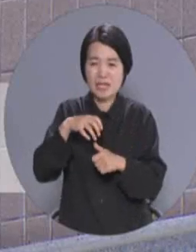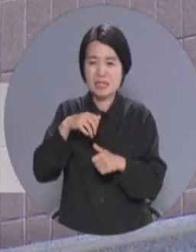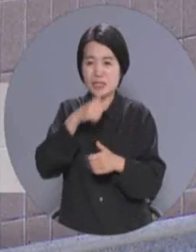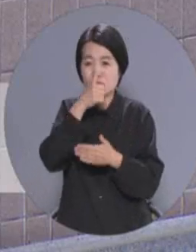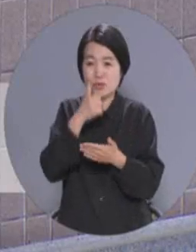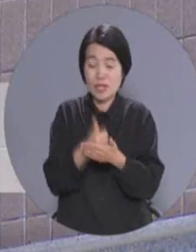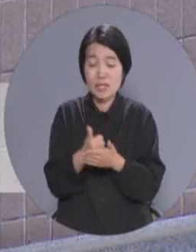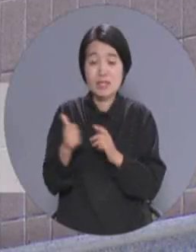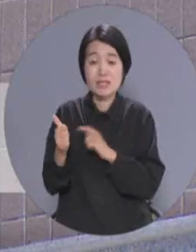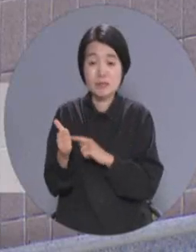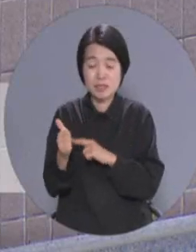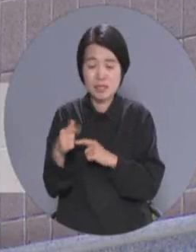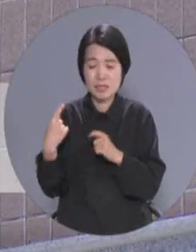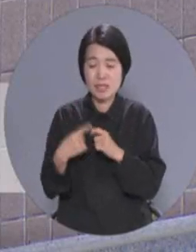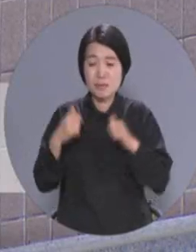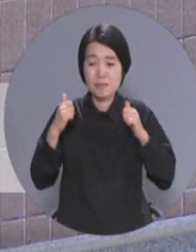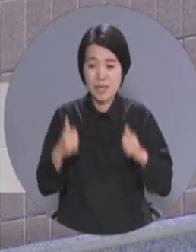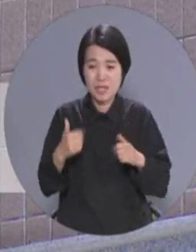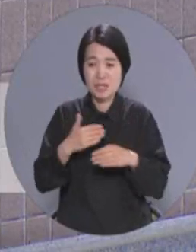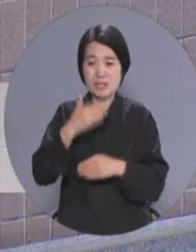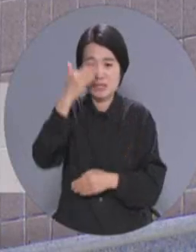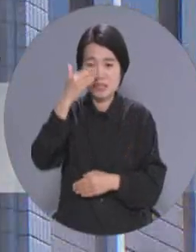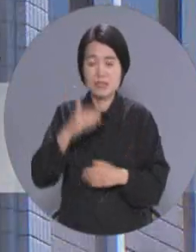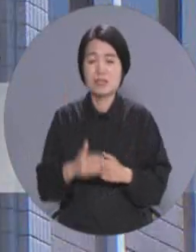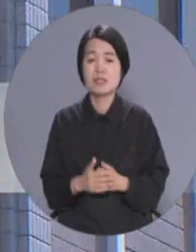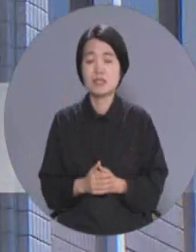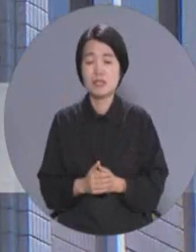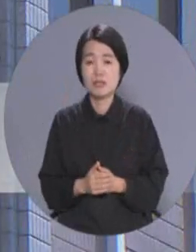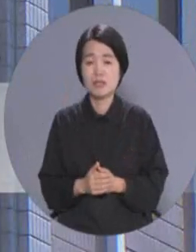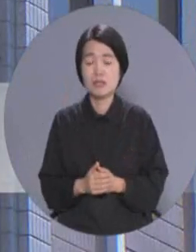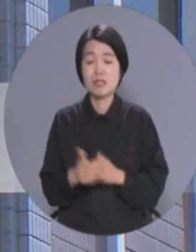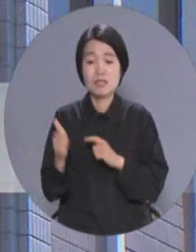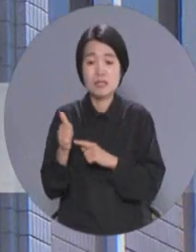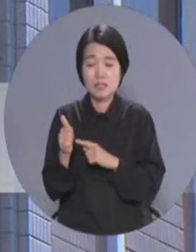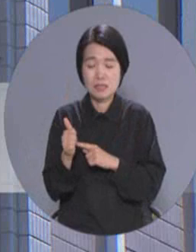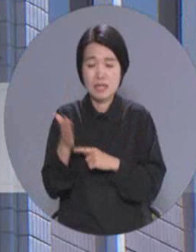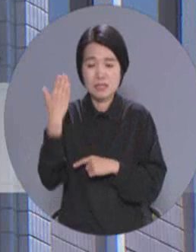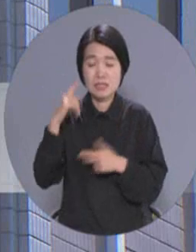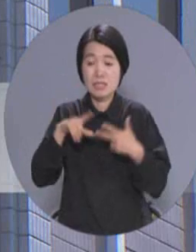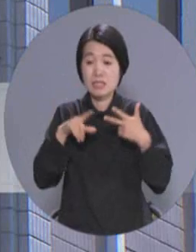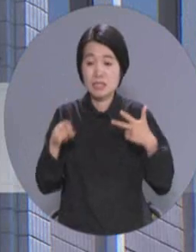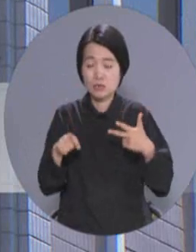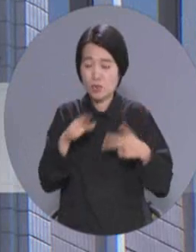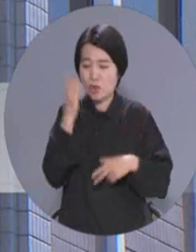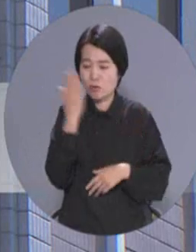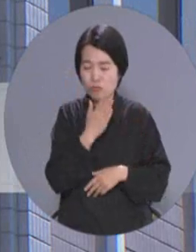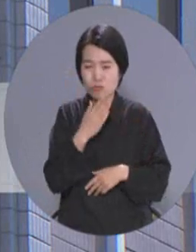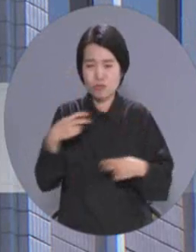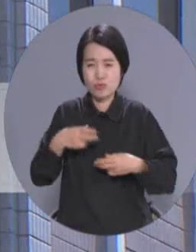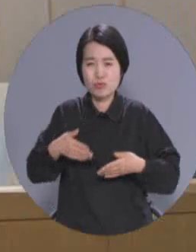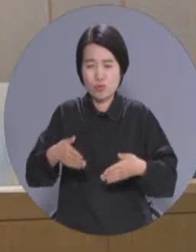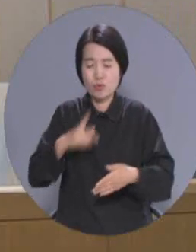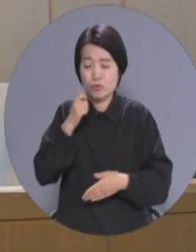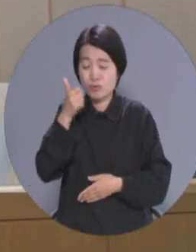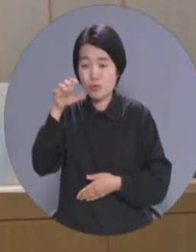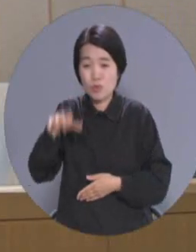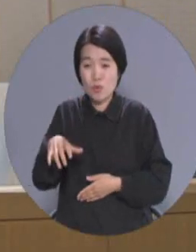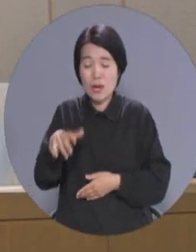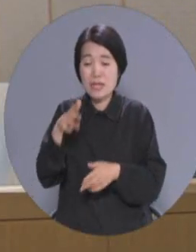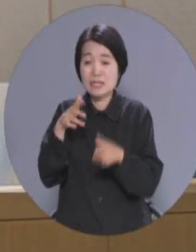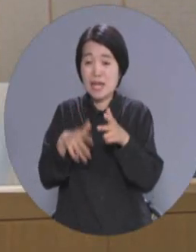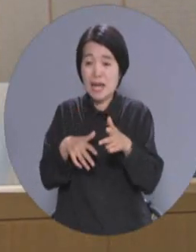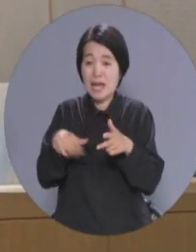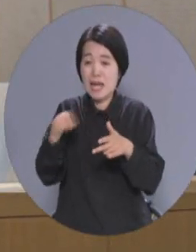기소된이 남성의 첫 공판을 열었는데요이 남성은 지난 7월 여수 엑스포대로 졸음쉼터에 주차된